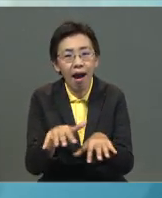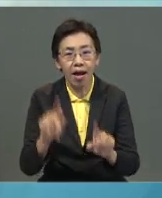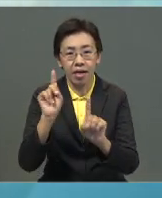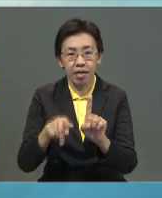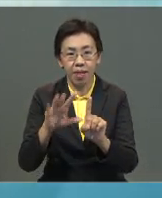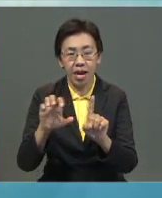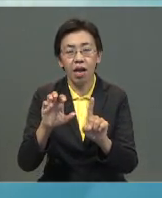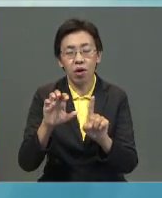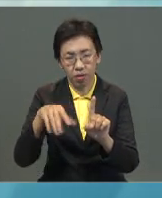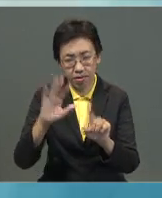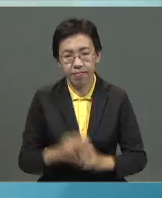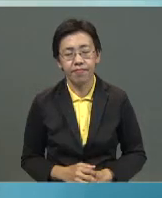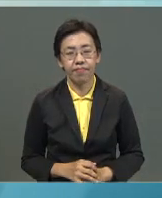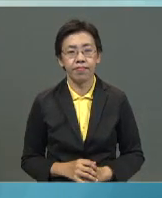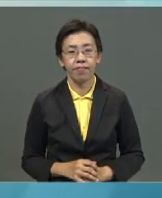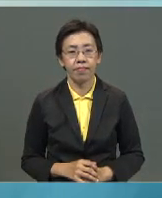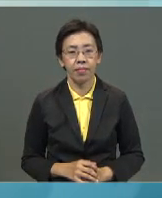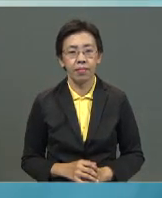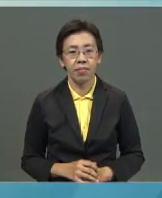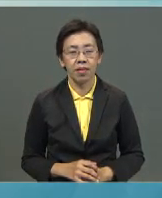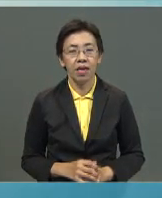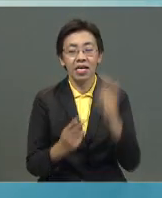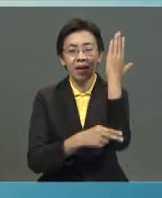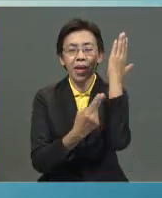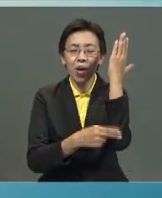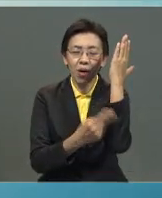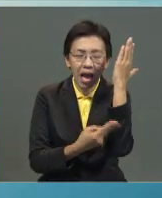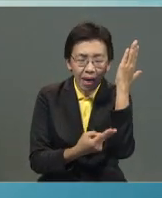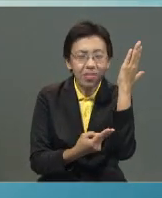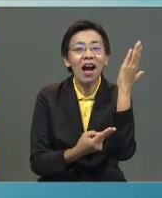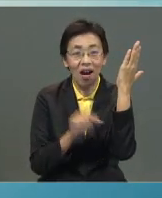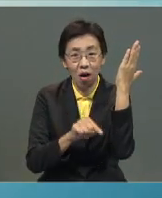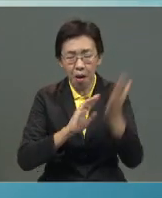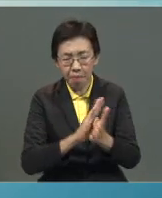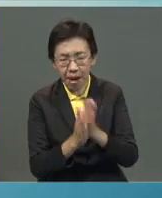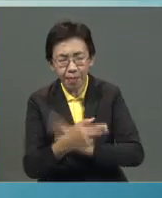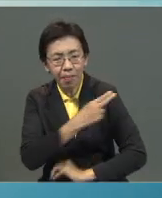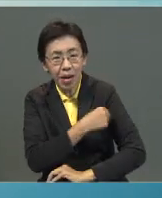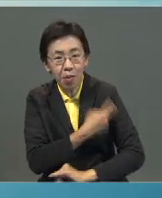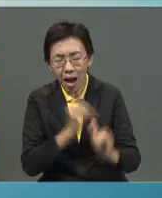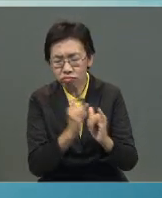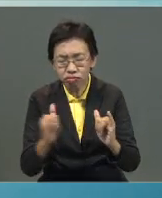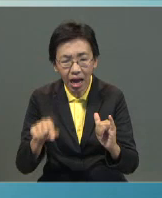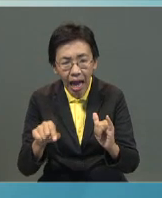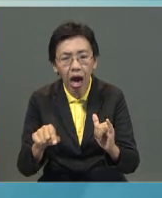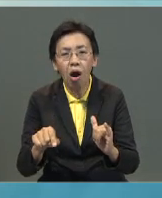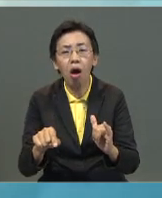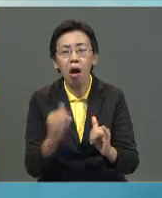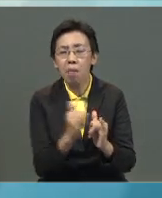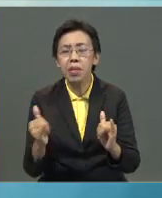1,500กว่าเตียงแล้วก็ถ้าเป็น Hot with aหรือโรงพยาบาลที่ปรับมาจากทางโรงแรมคะอีก